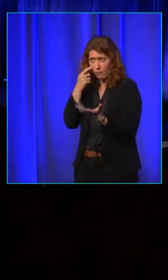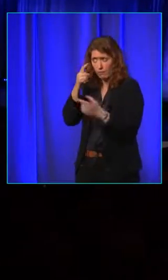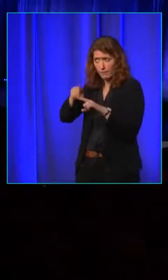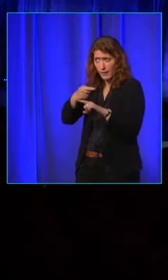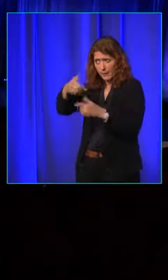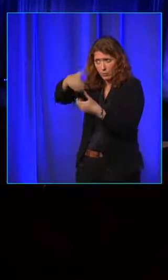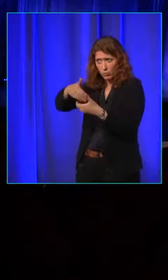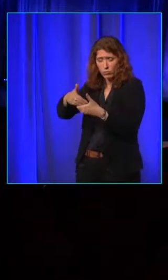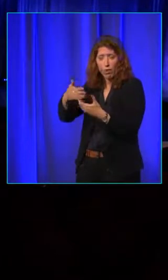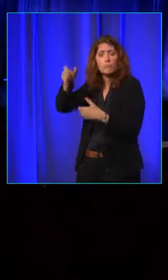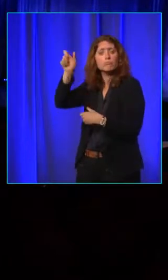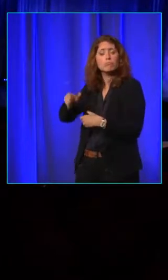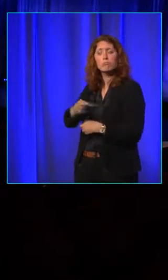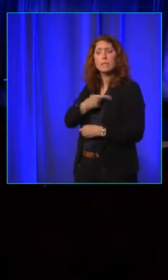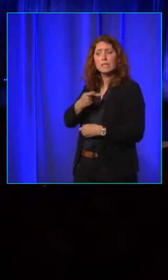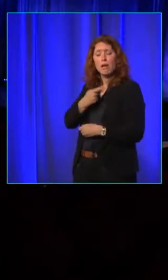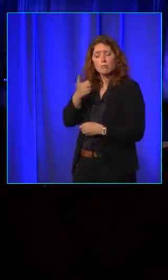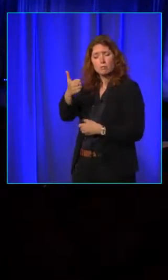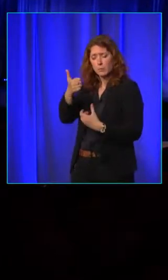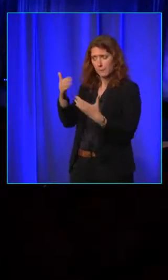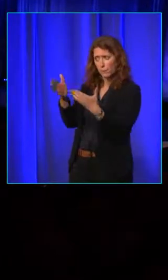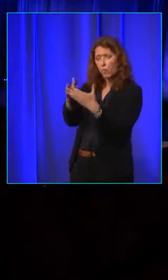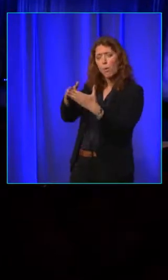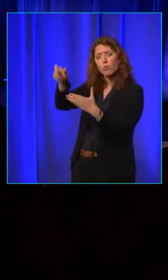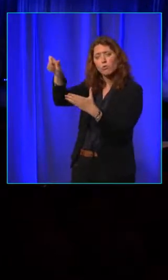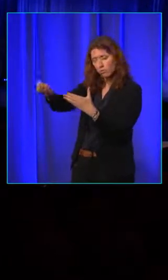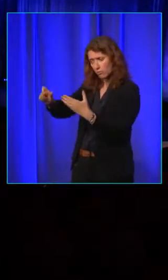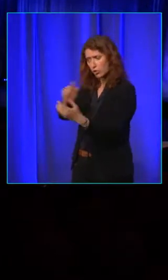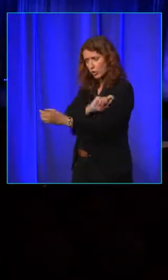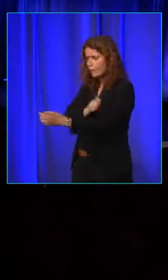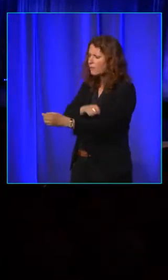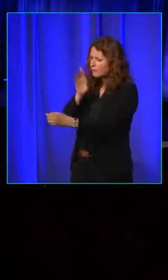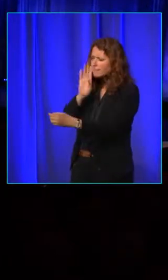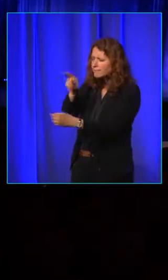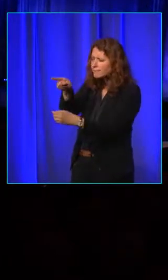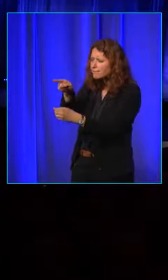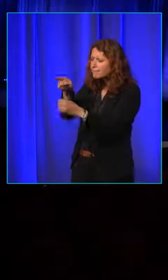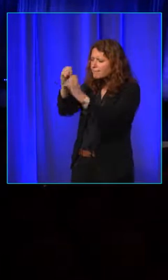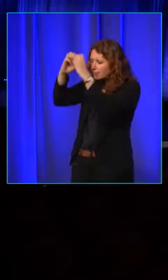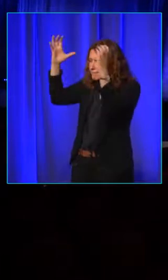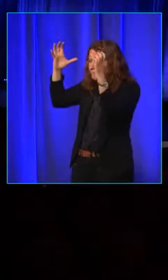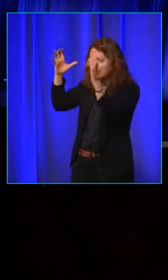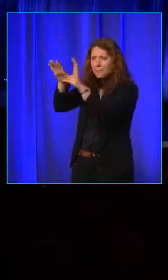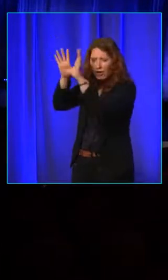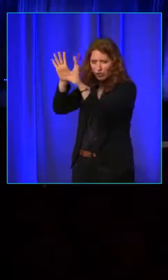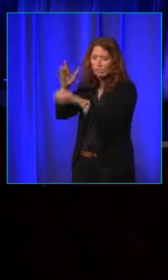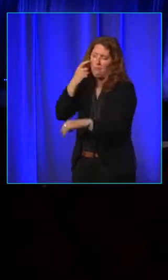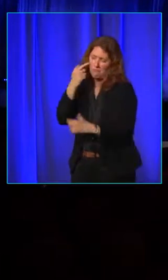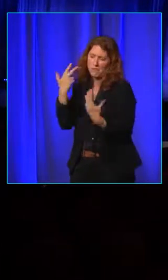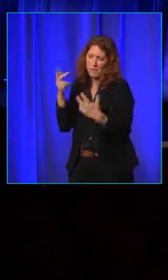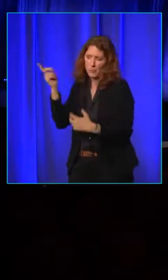un médecin qui demande à un sportif d'utiliser l'imagerie. Vous allez voir, je vais vous montrer la vidéo.